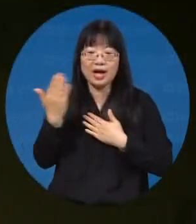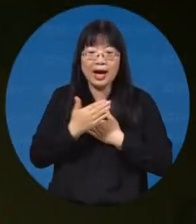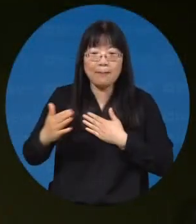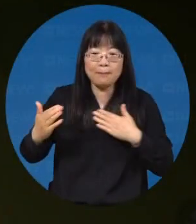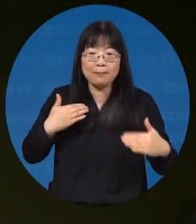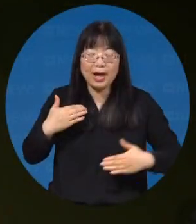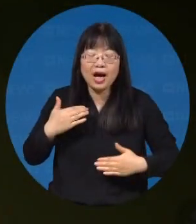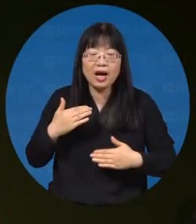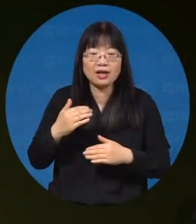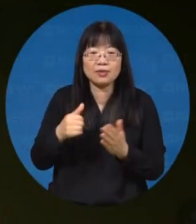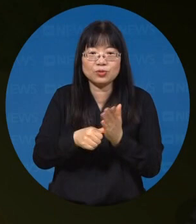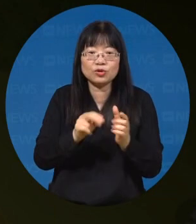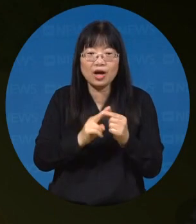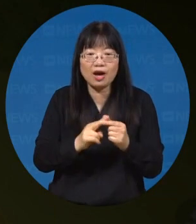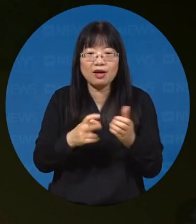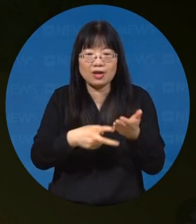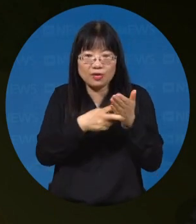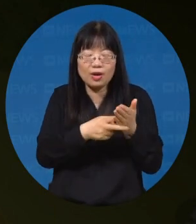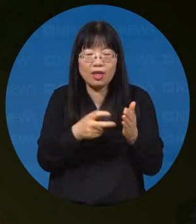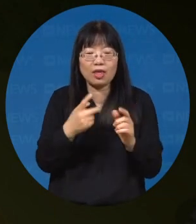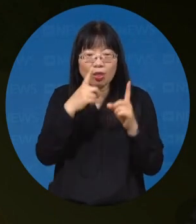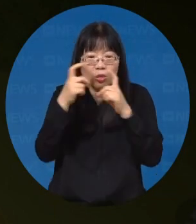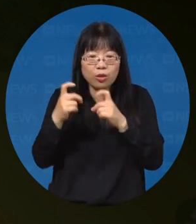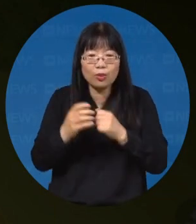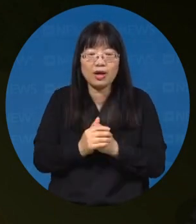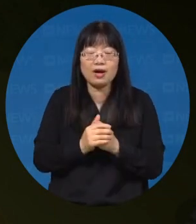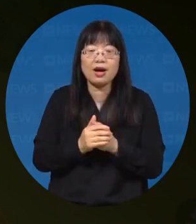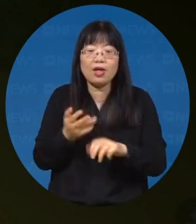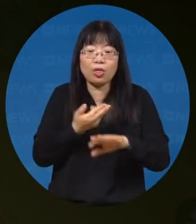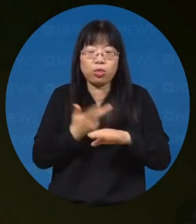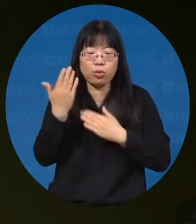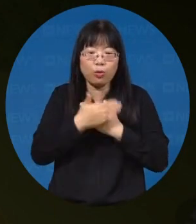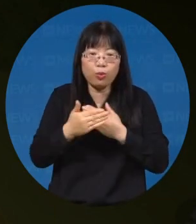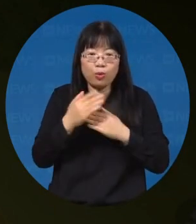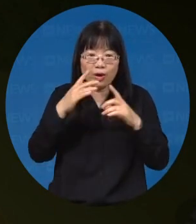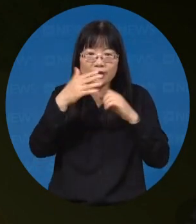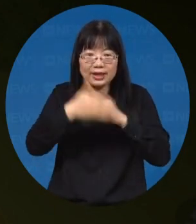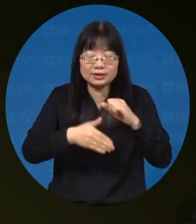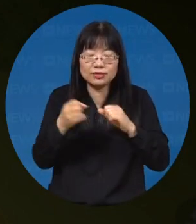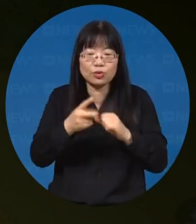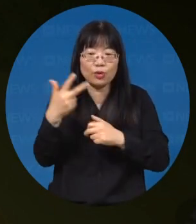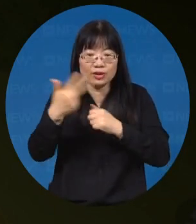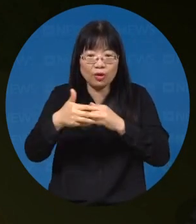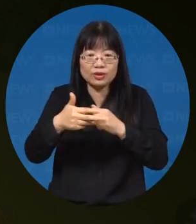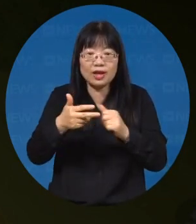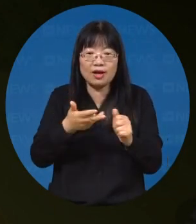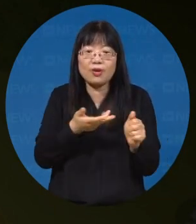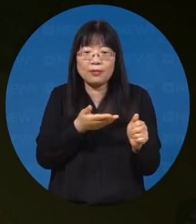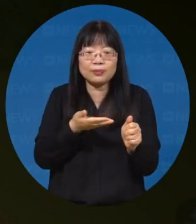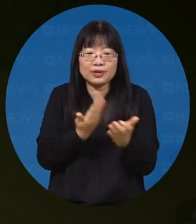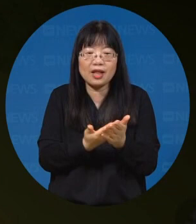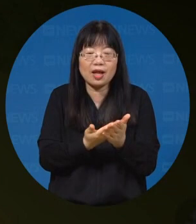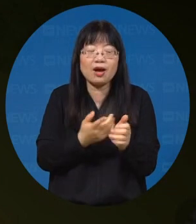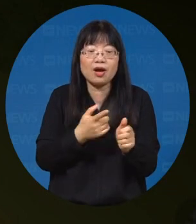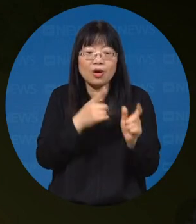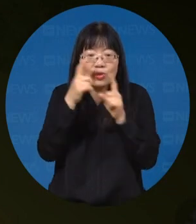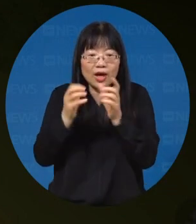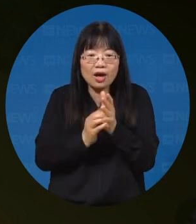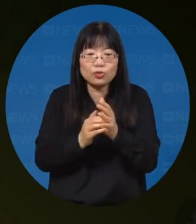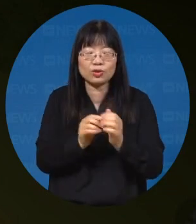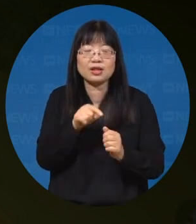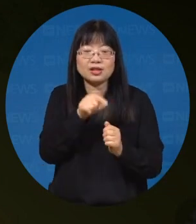아이템이나 상품권을 빌미로 나체 사진이나 영상을 요구하고 이런 행위나 사진을 공개하겠다며 오프라인에서